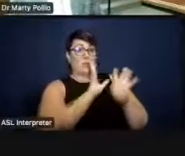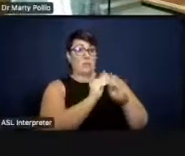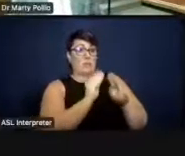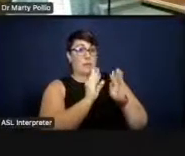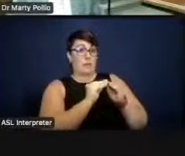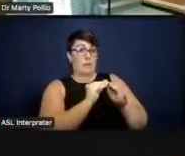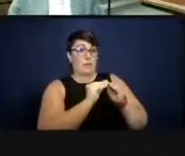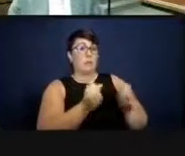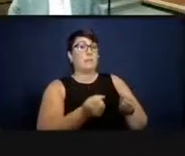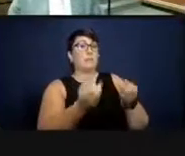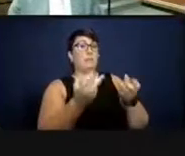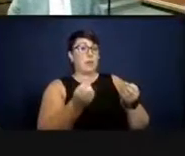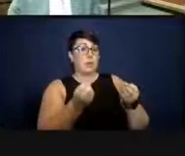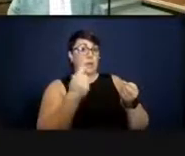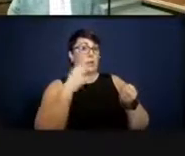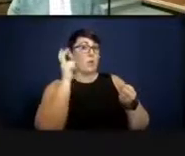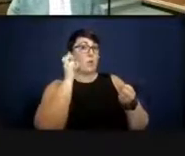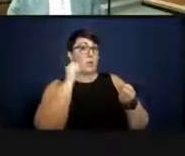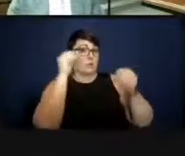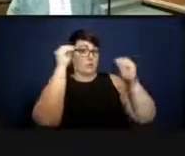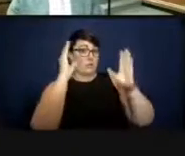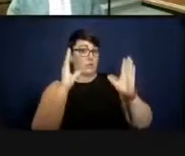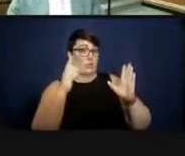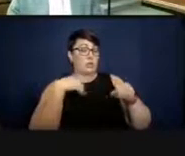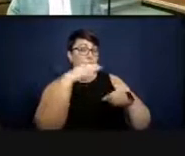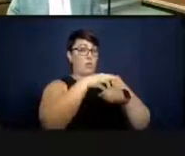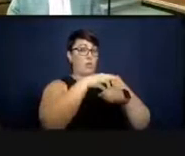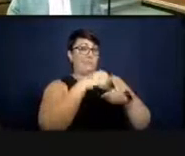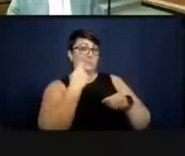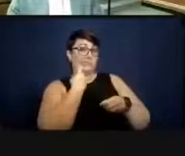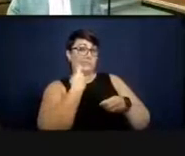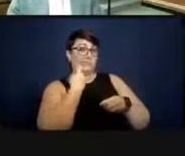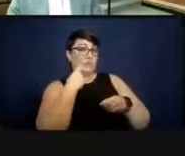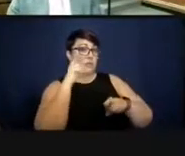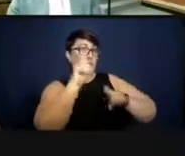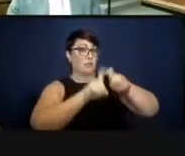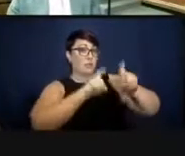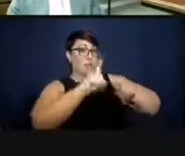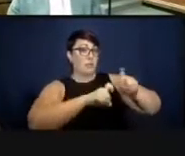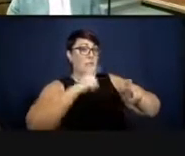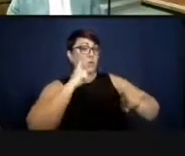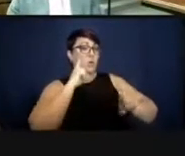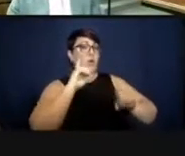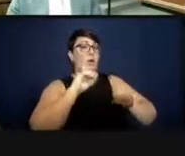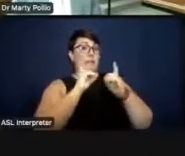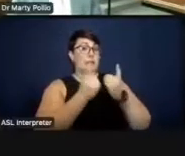Kulingana na mkutano ambao tulifanya mnamo Julai tarehe 19